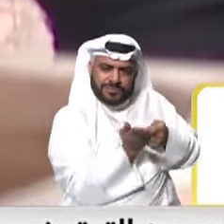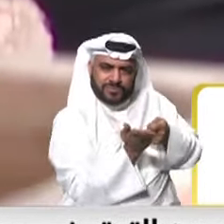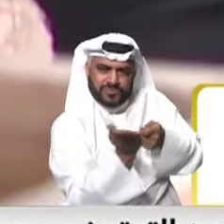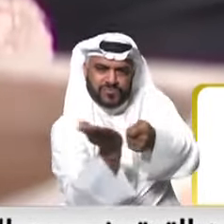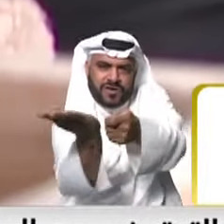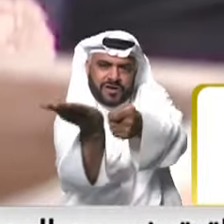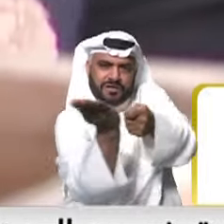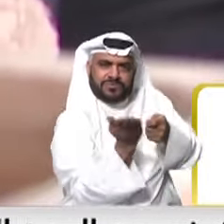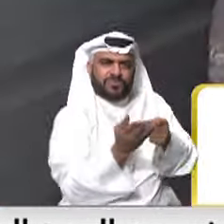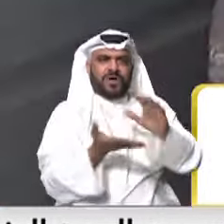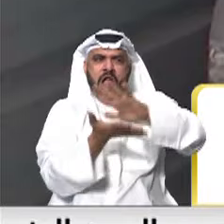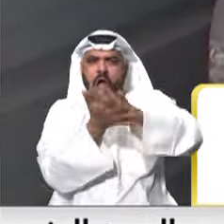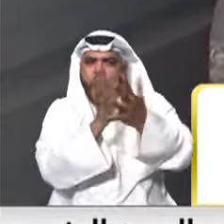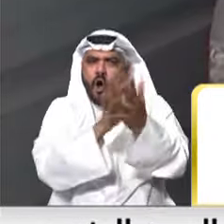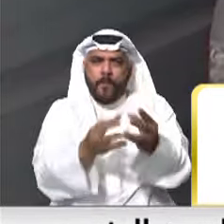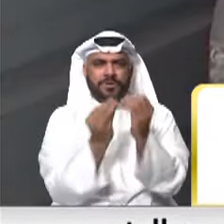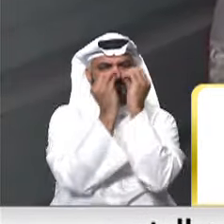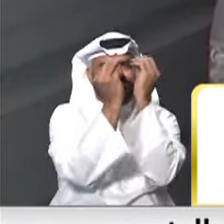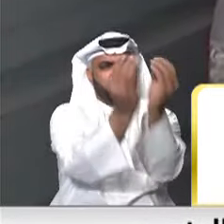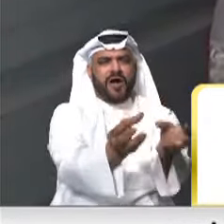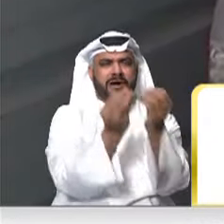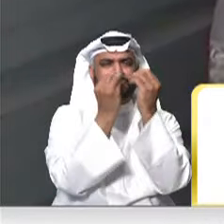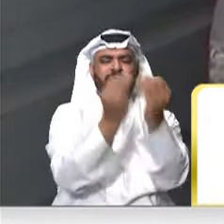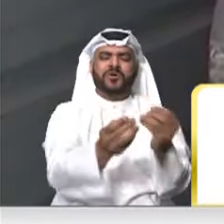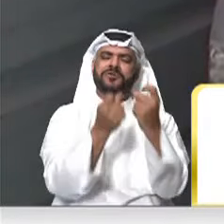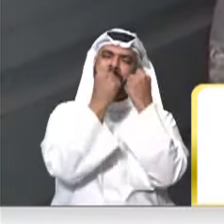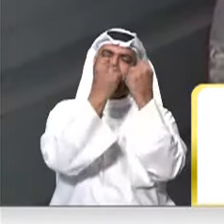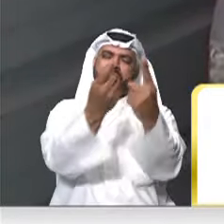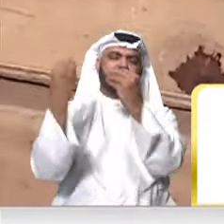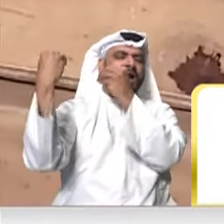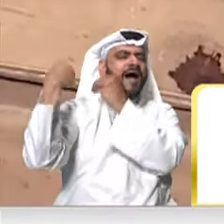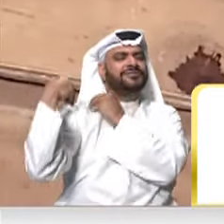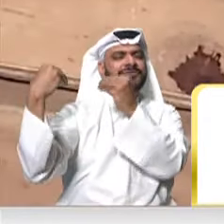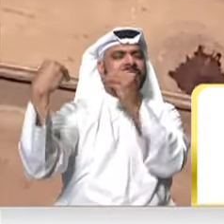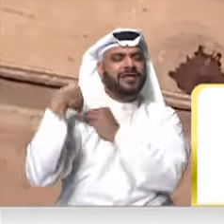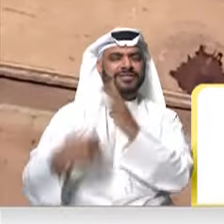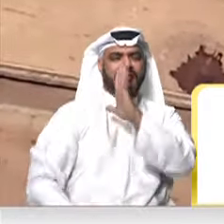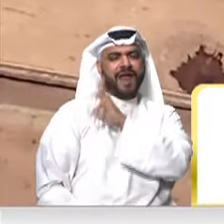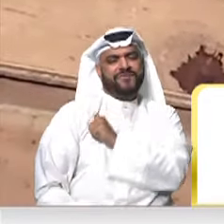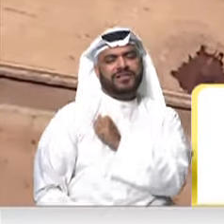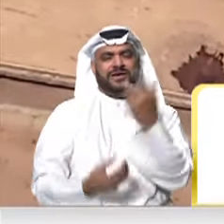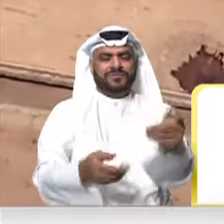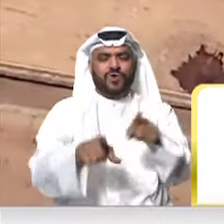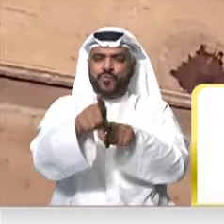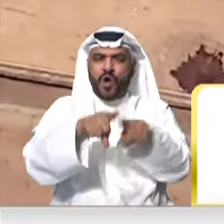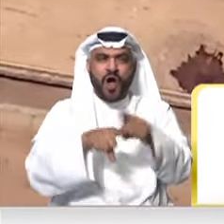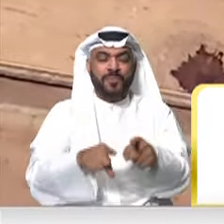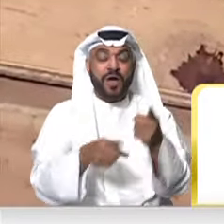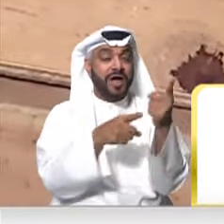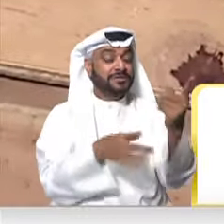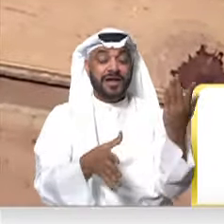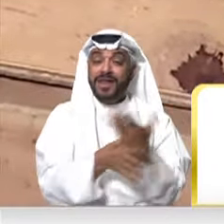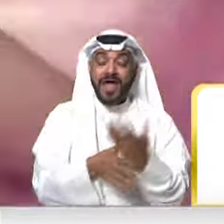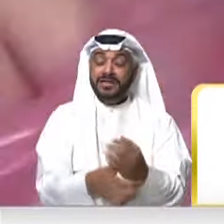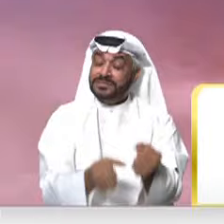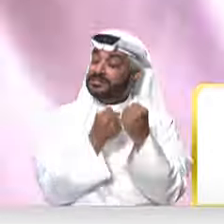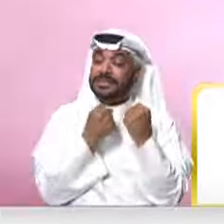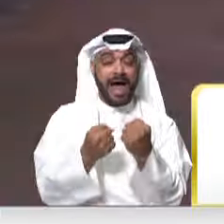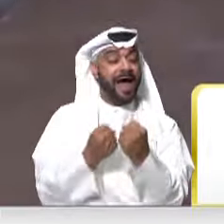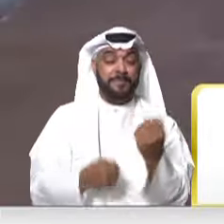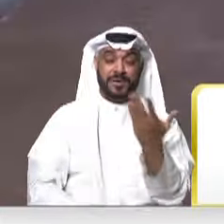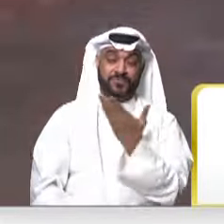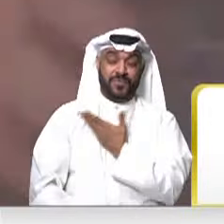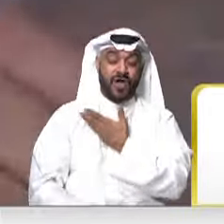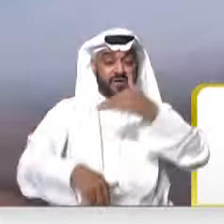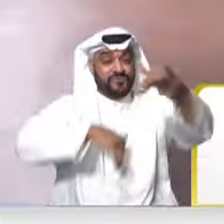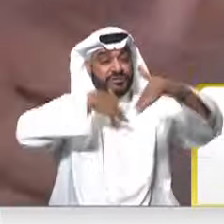الإنسانية الكويتية لها بالغ الأثر على السكان هنا، فالواقع المعيشي غير إنساني في